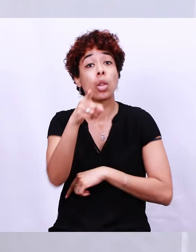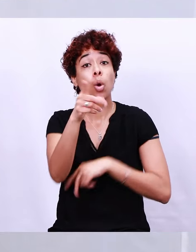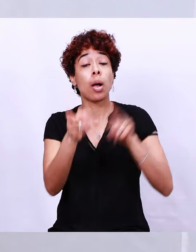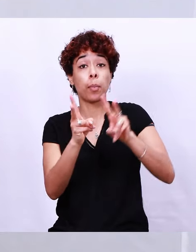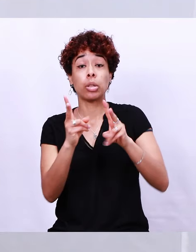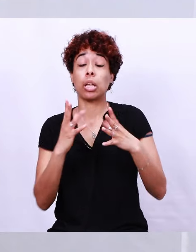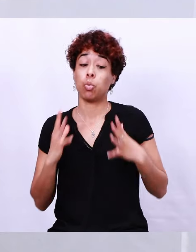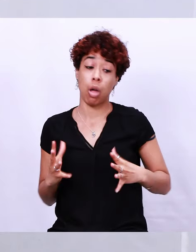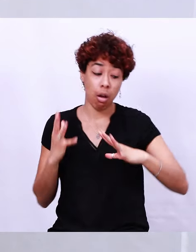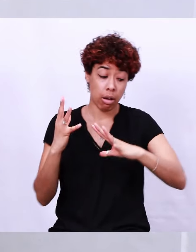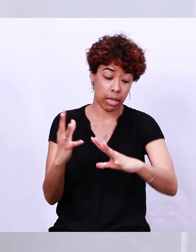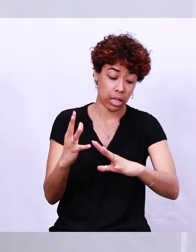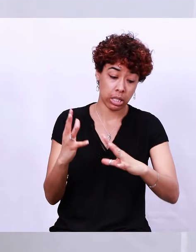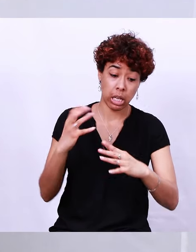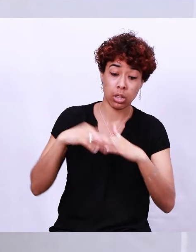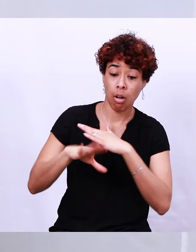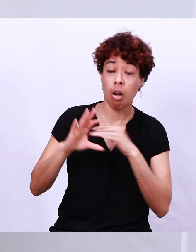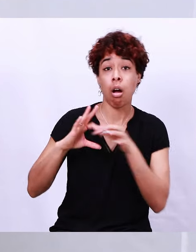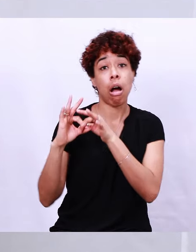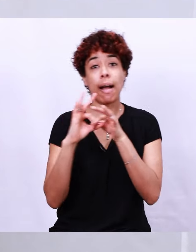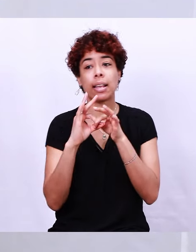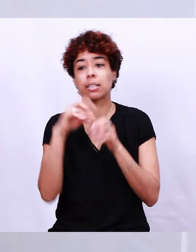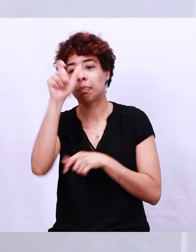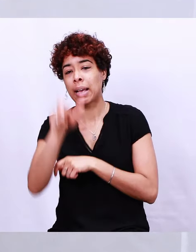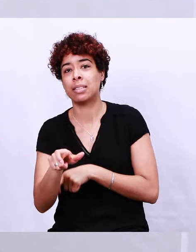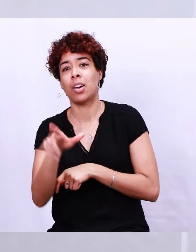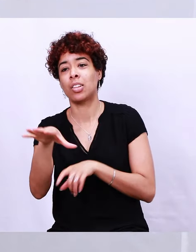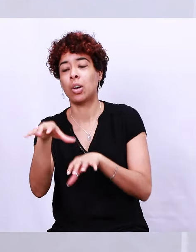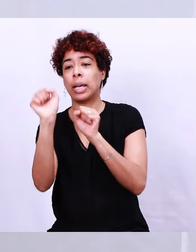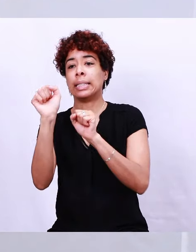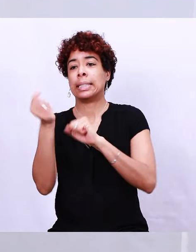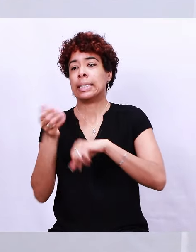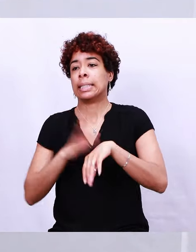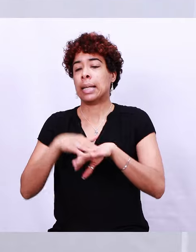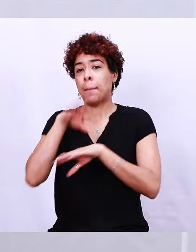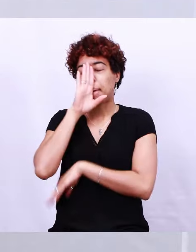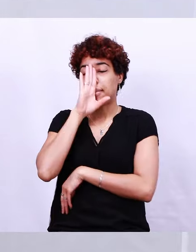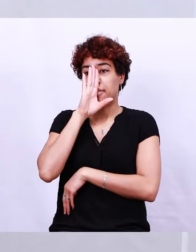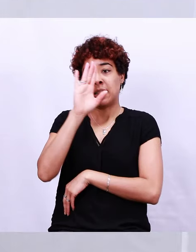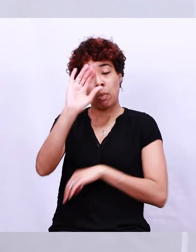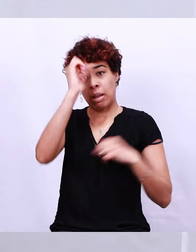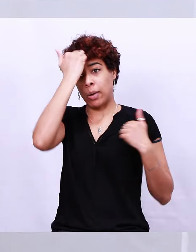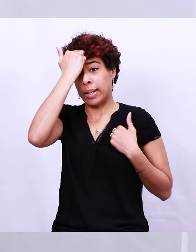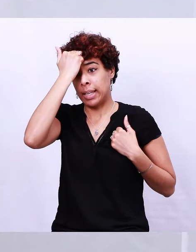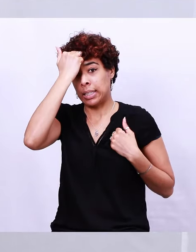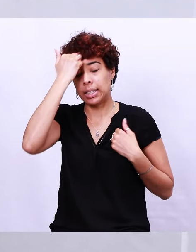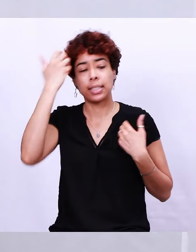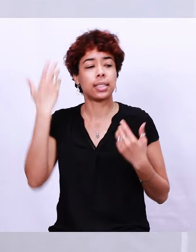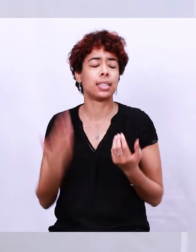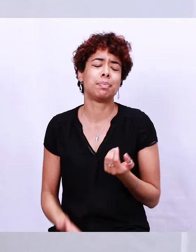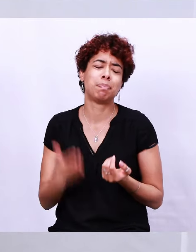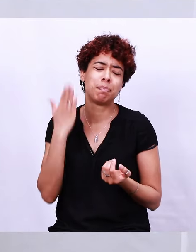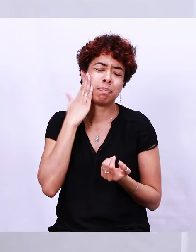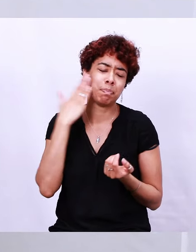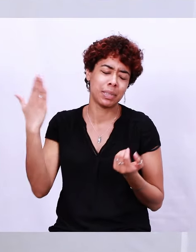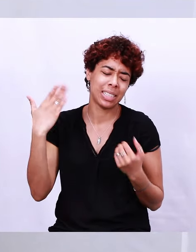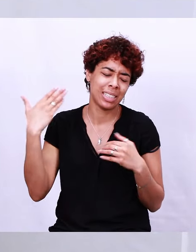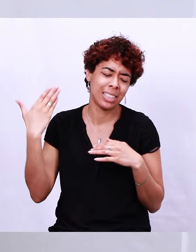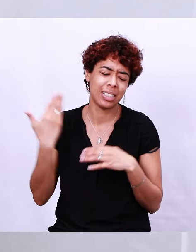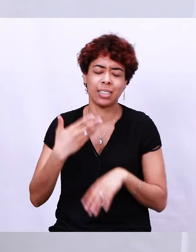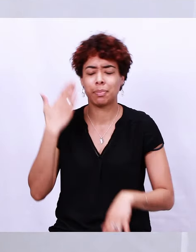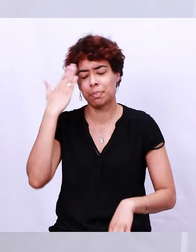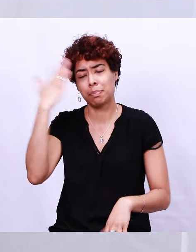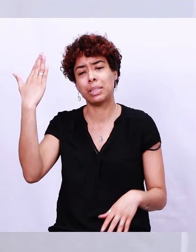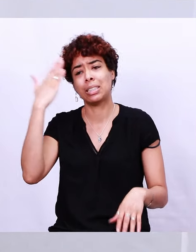engagé dans une alliance aujourd'hui peut-être tu as recruté quelqu'un et c'est pas la bonne personne et tu peux avoir des regrets et dire mais si seulement et on a ces